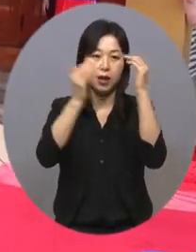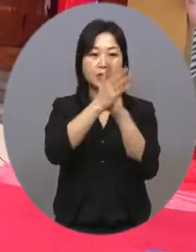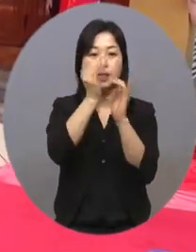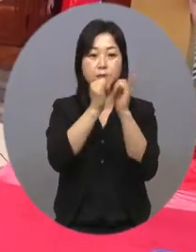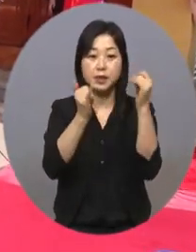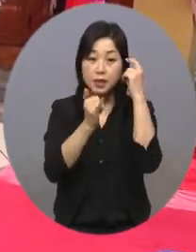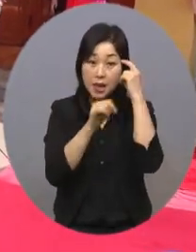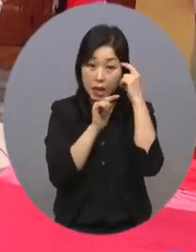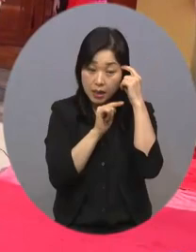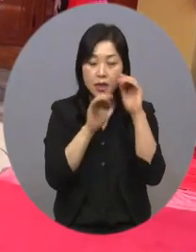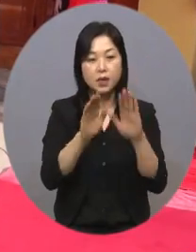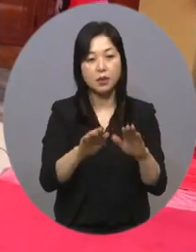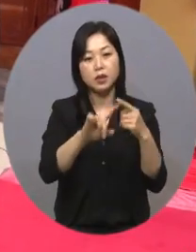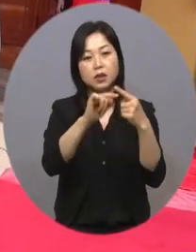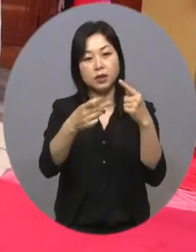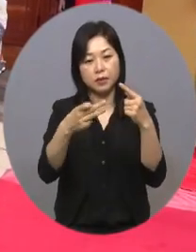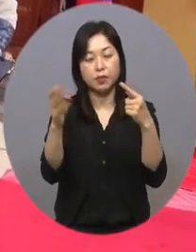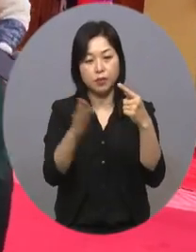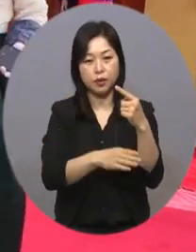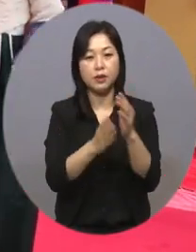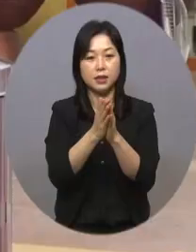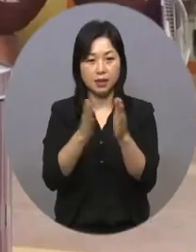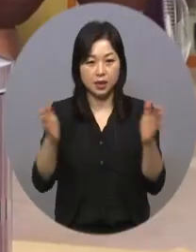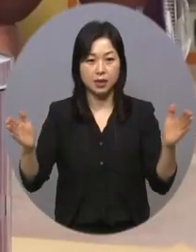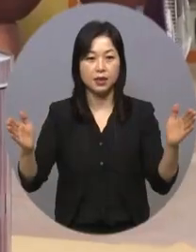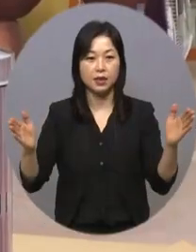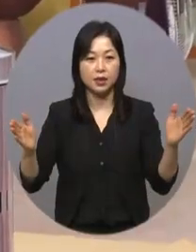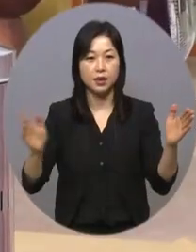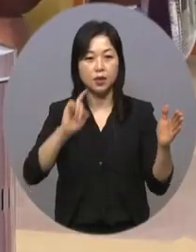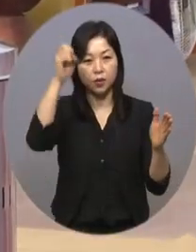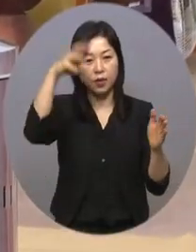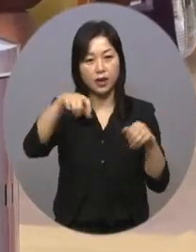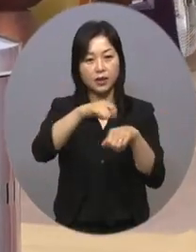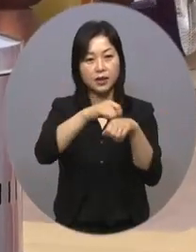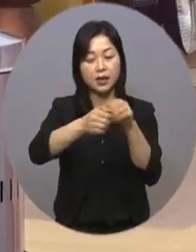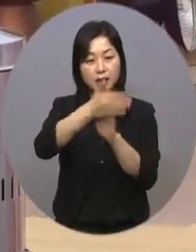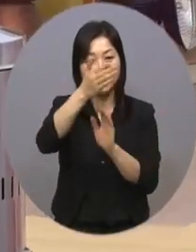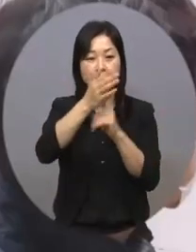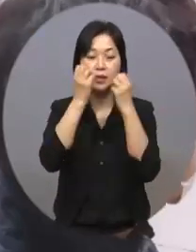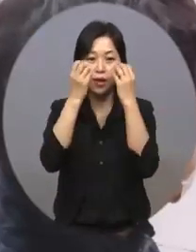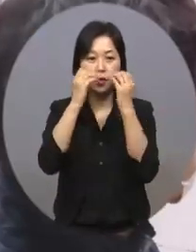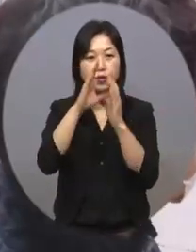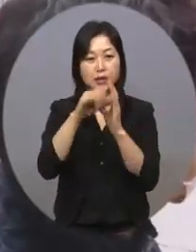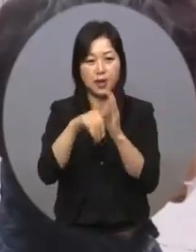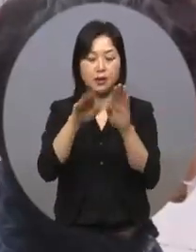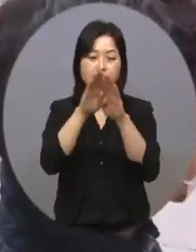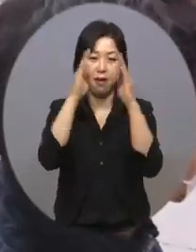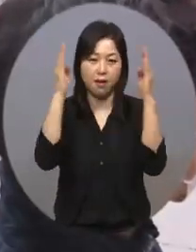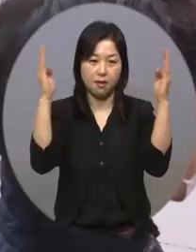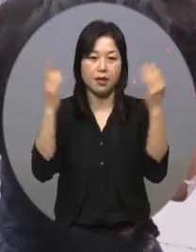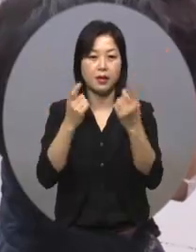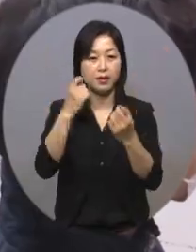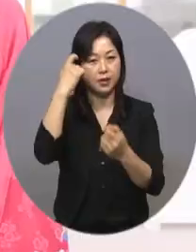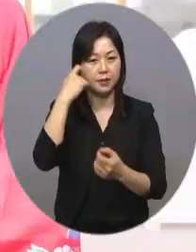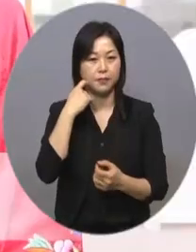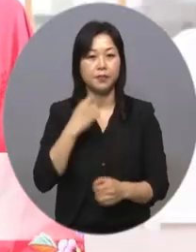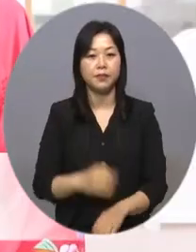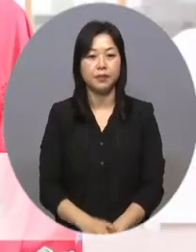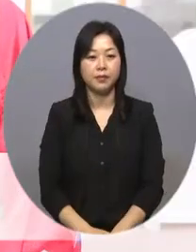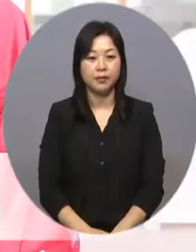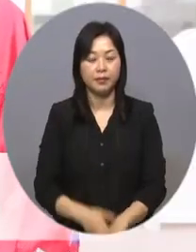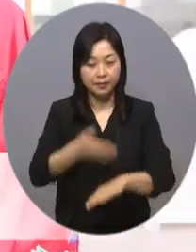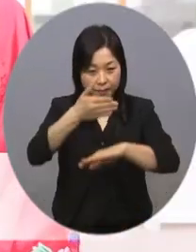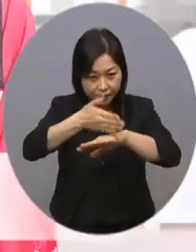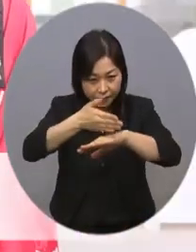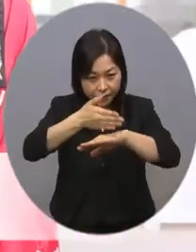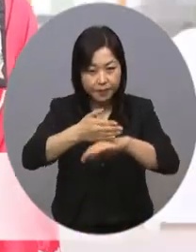시민의식이 오는 1월 13일부터 시작되는 고향 특례시에 새 시대를 밝게 비추고 있습니다.